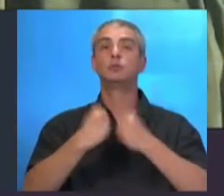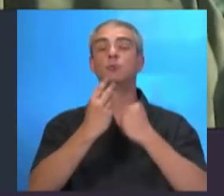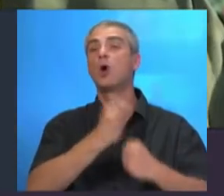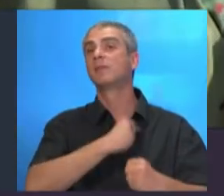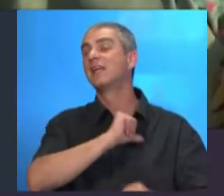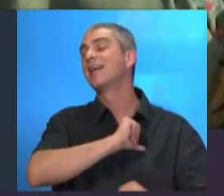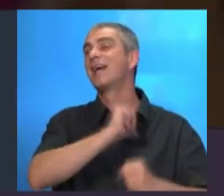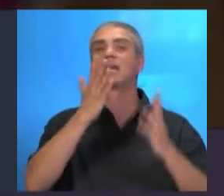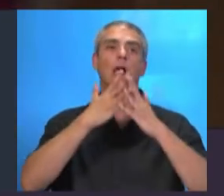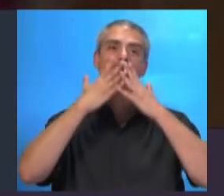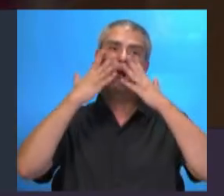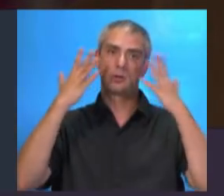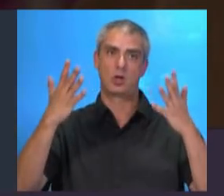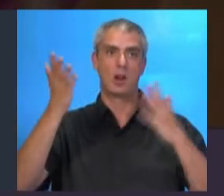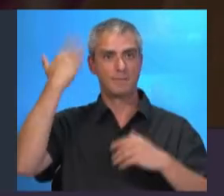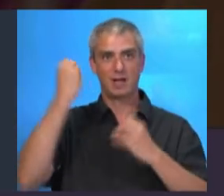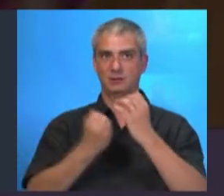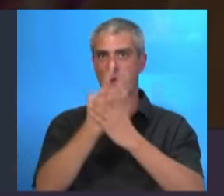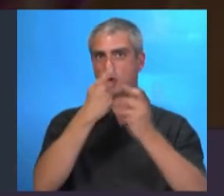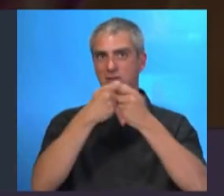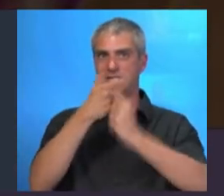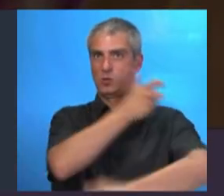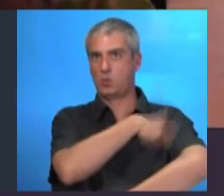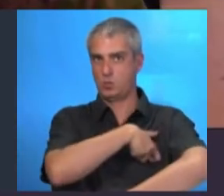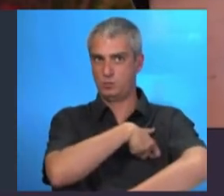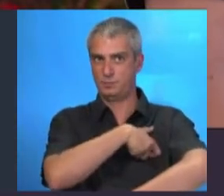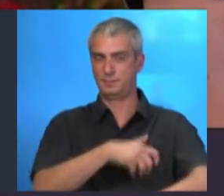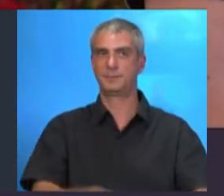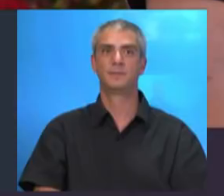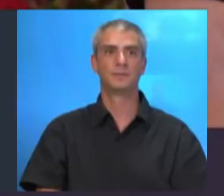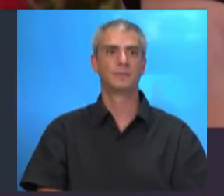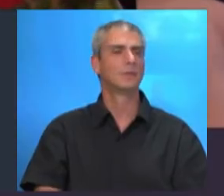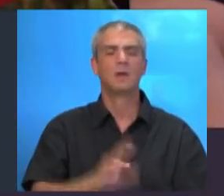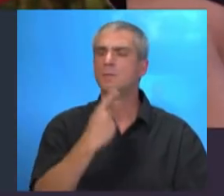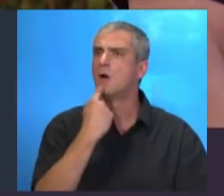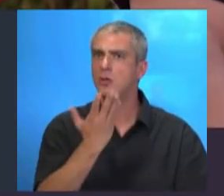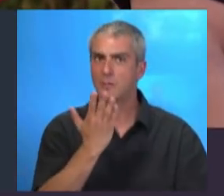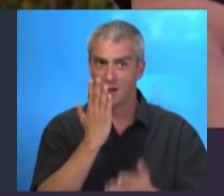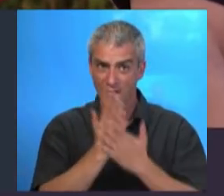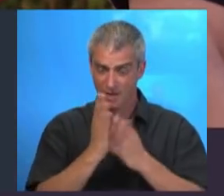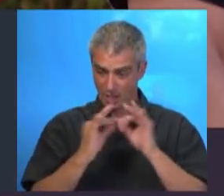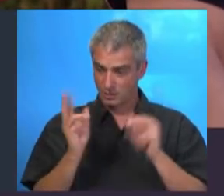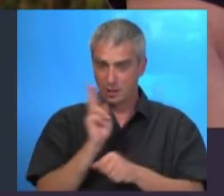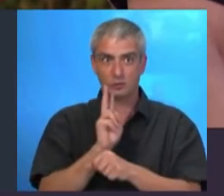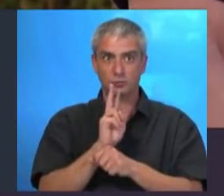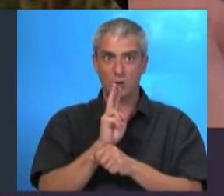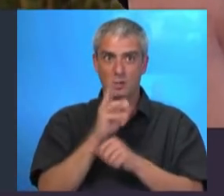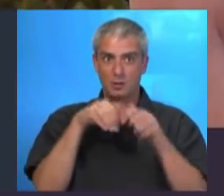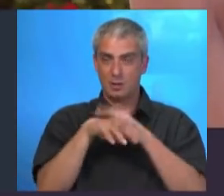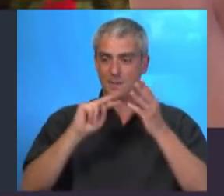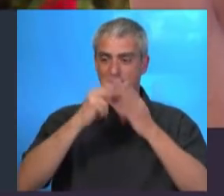ההומניטרי הגדול ביותר מאז נוסד הארגון. אז מה אתה אומר? כבר להתחיל לשמור כמה שקיות פסטה